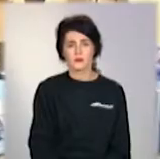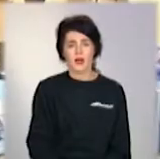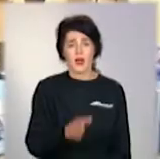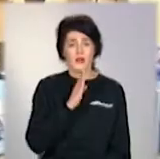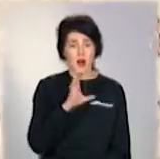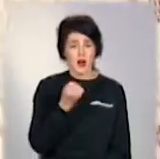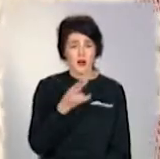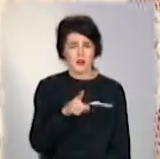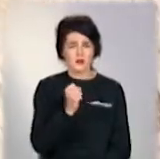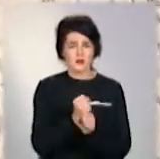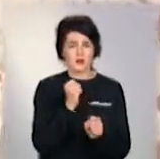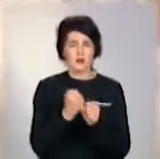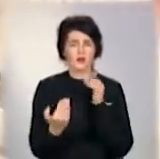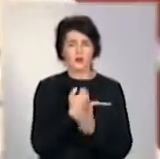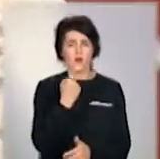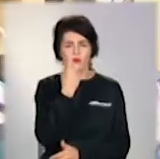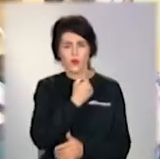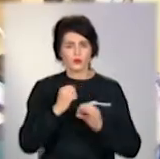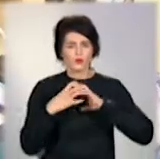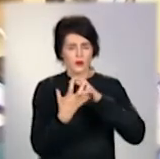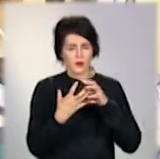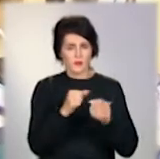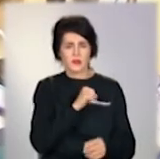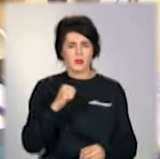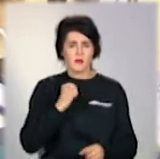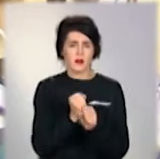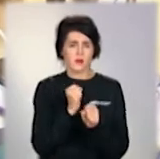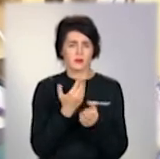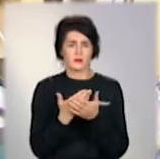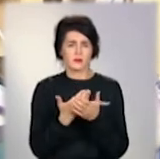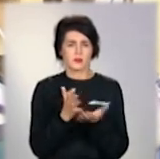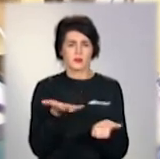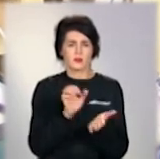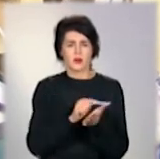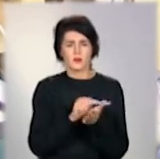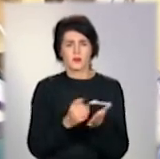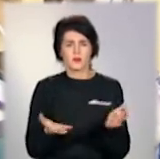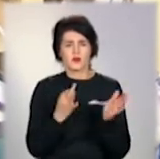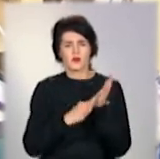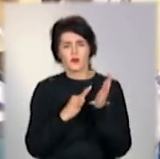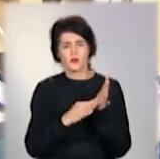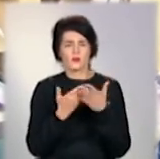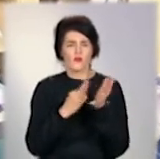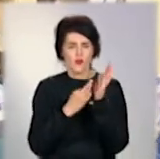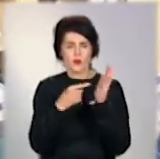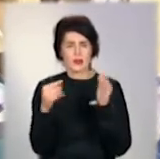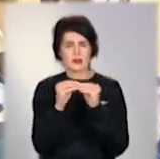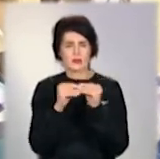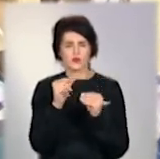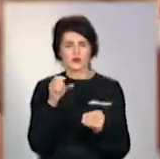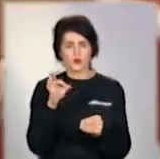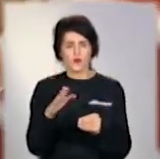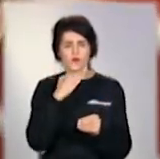Пані Ганна виготовляє новорічні кульки. Така робота, вона може зайняти в районі 8-10 часов, тому що тут кілька